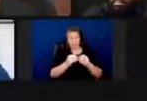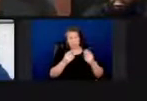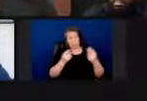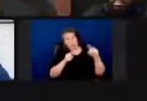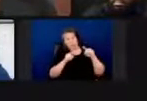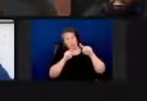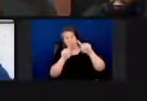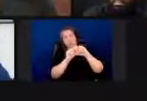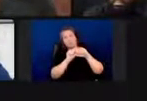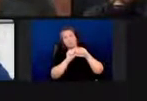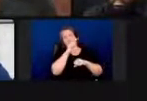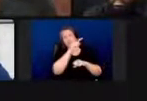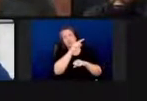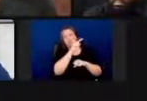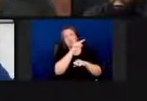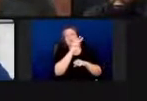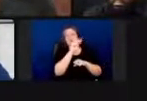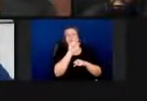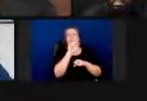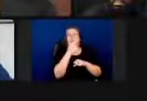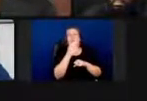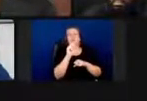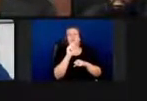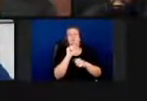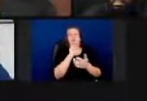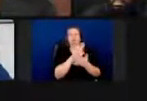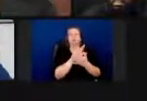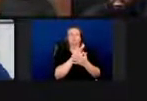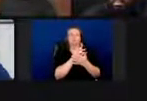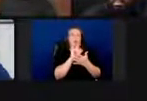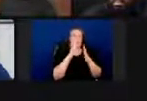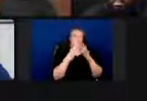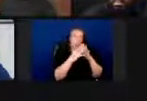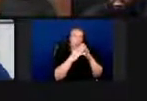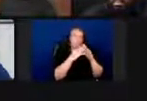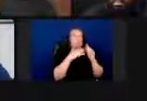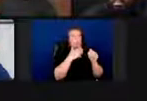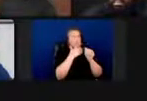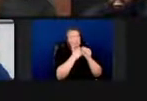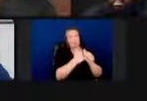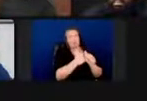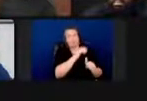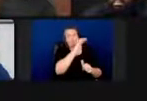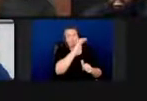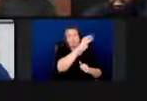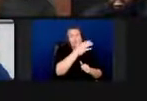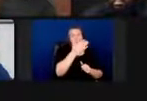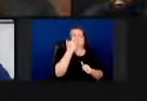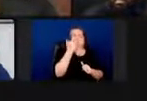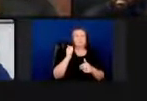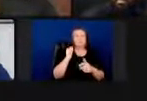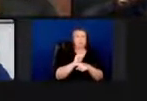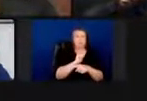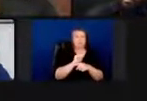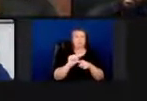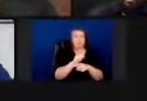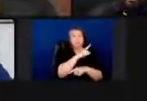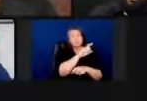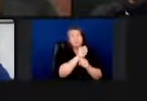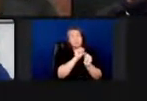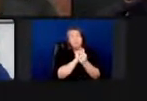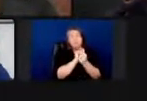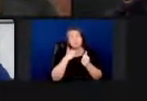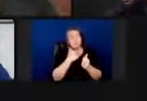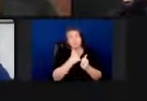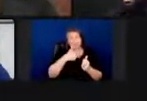tukifanya maamuzi tufanye kwa kuzingatia mazoea bora zaidi ya nahusiana na timu hizi